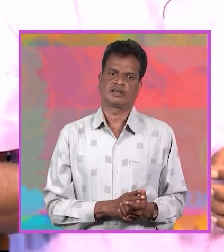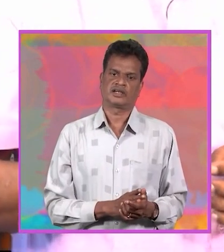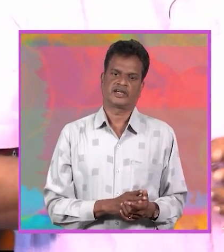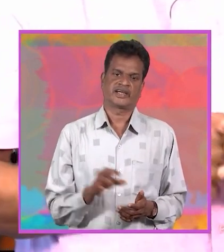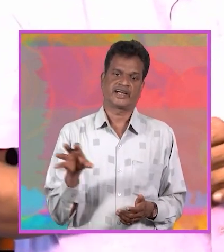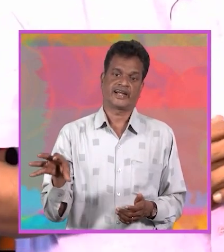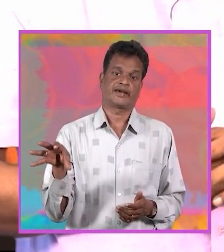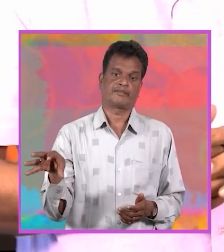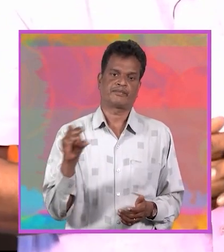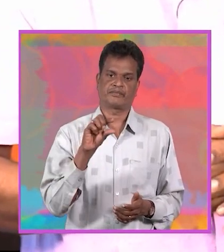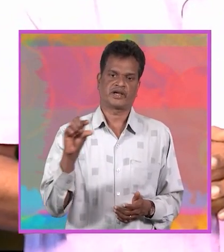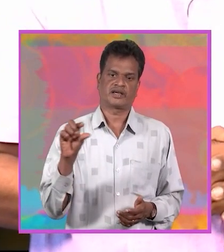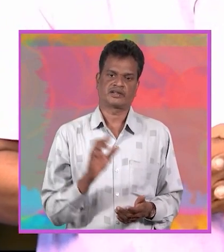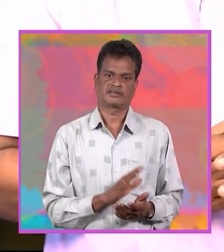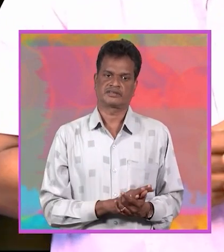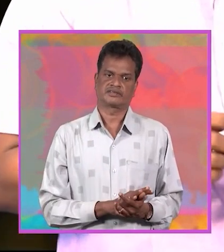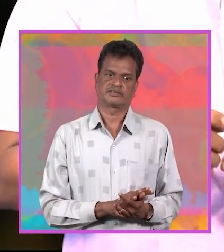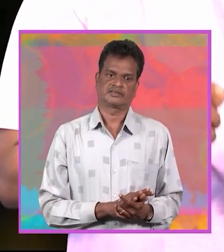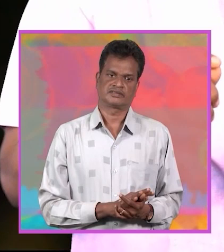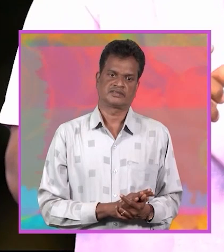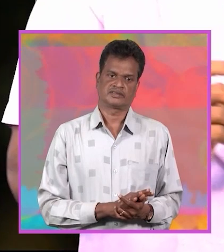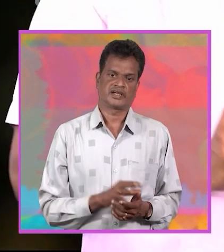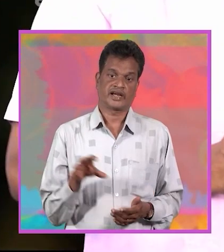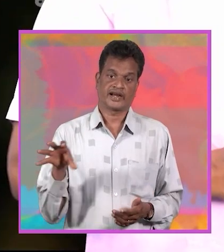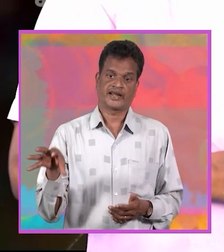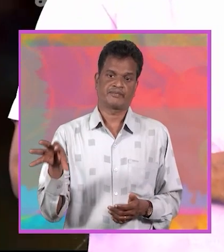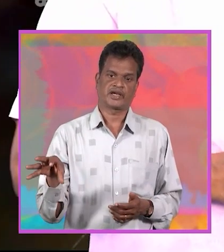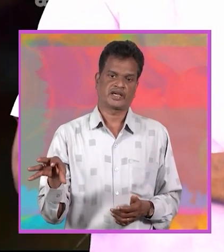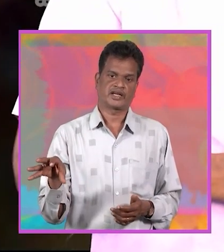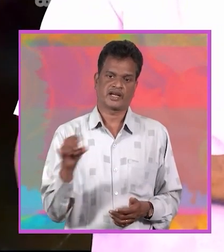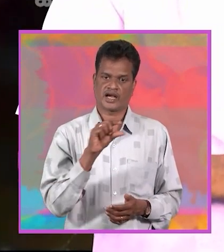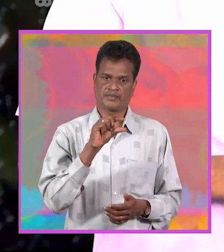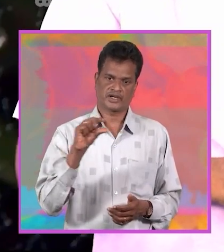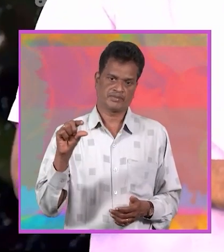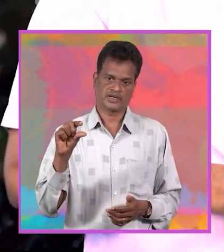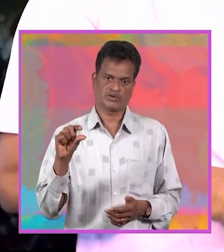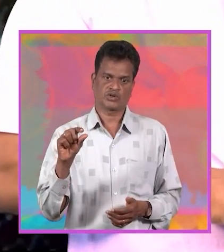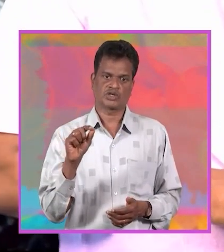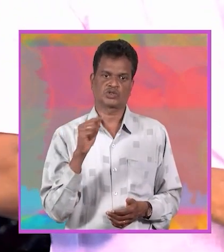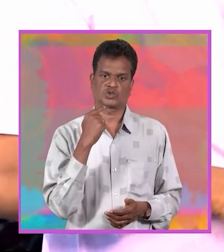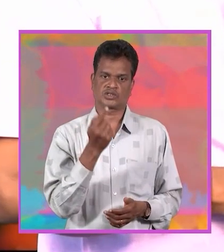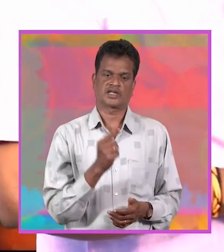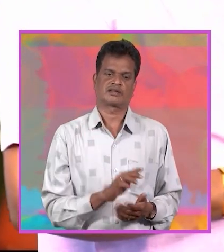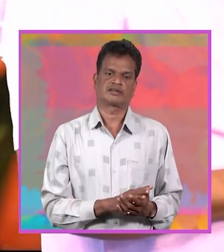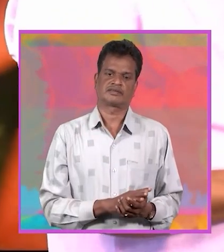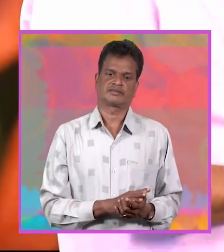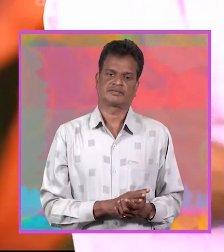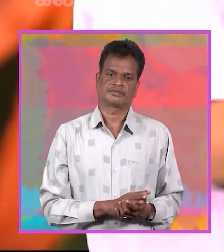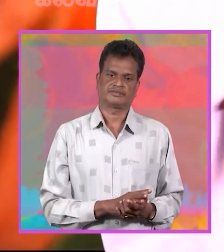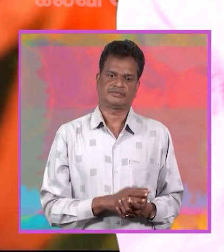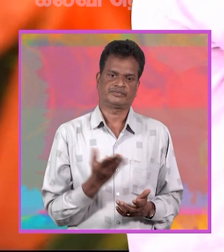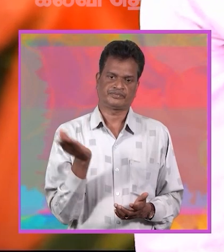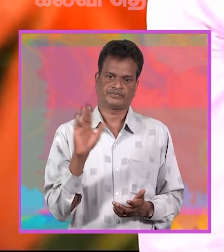ஒரு தொடர். இடப்பெயரை வைத்துக்கொண்டு அமைக்கப்பட்ட ஒரு சொற்றொடர். அதுக்கடுத்து